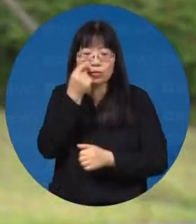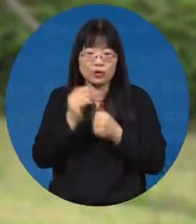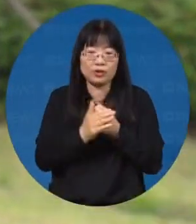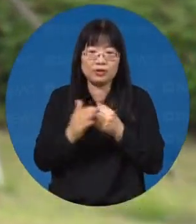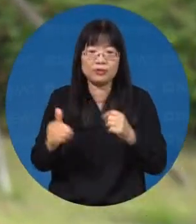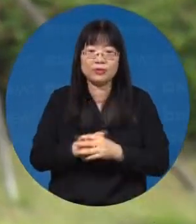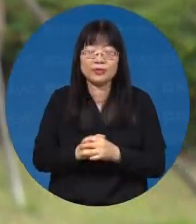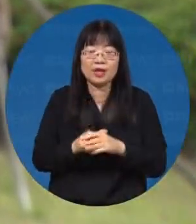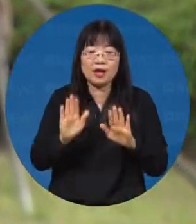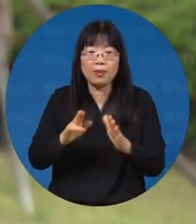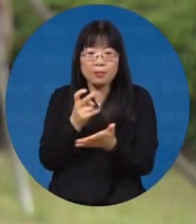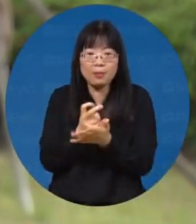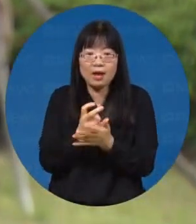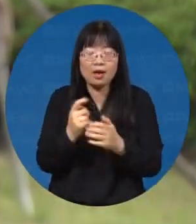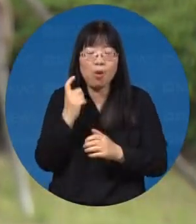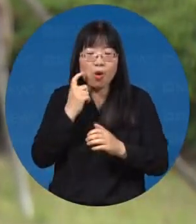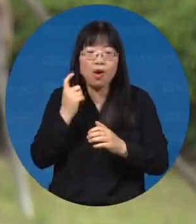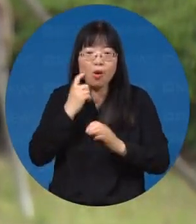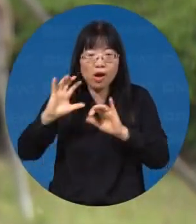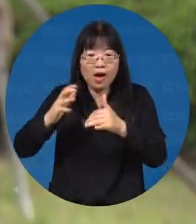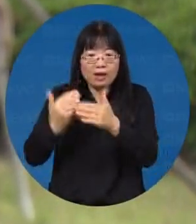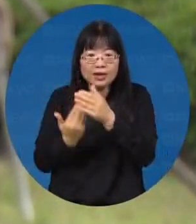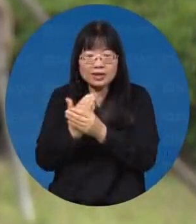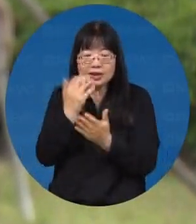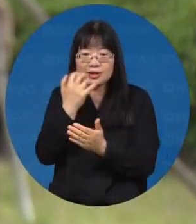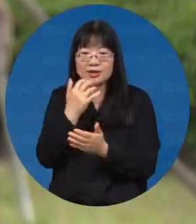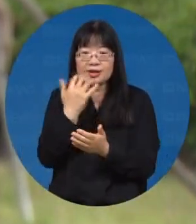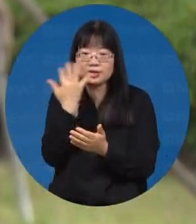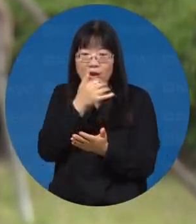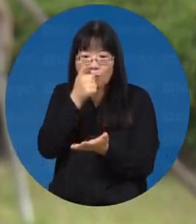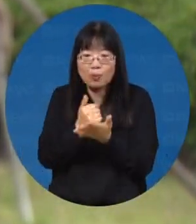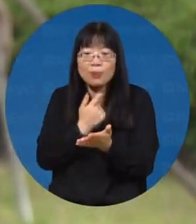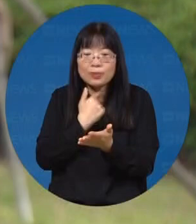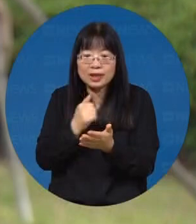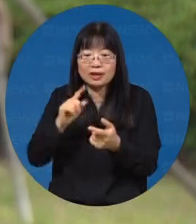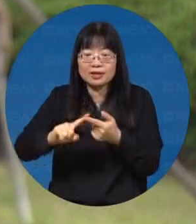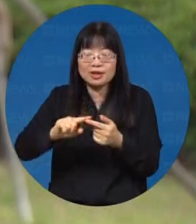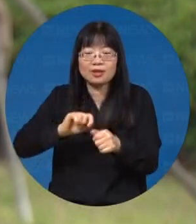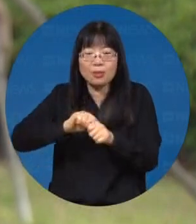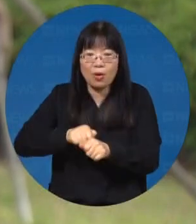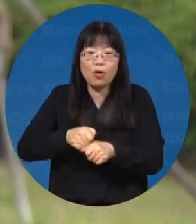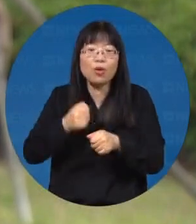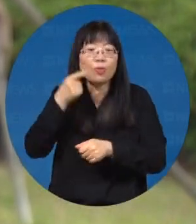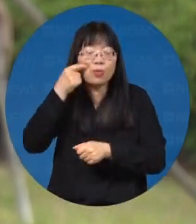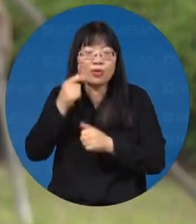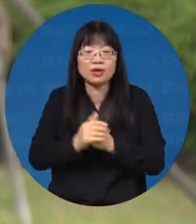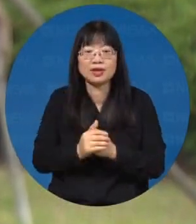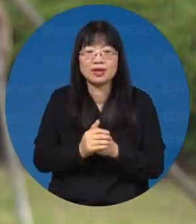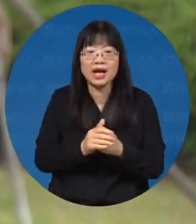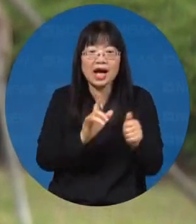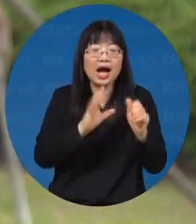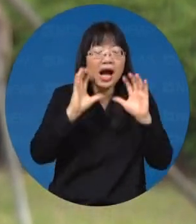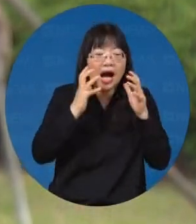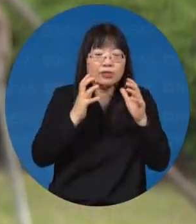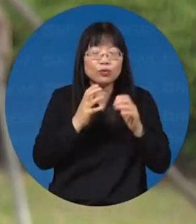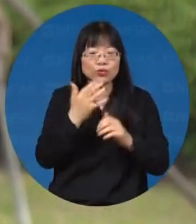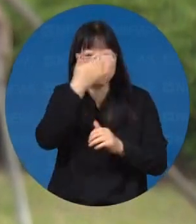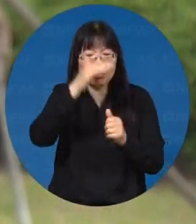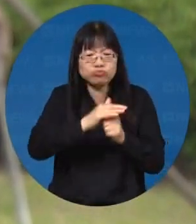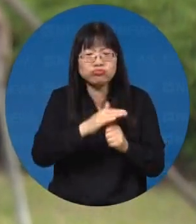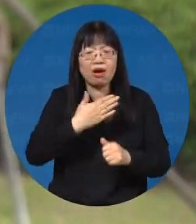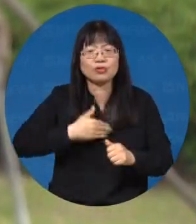때문입니다 현행법은 가상 세계에서 일어난 성범죄를 처벌하기 어렵습니다 상대방이 아동 청소년인지 알지